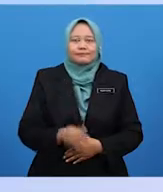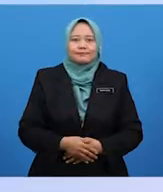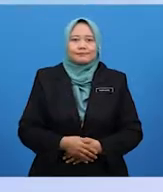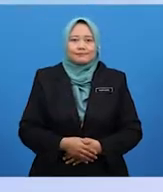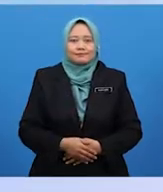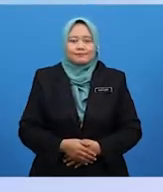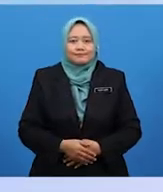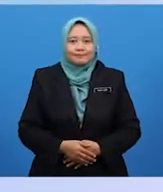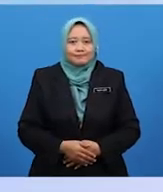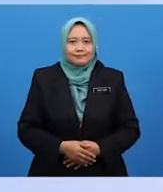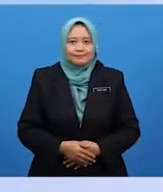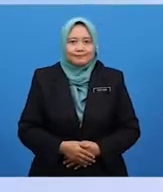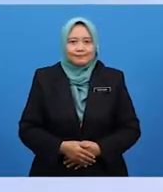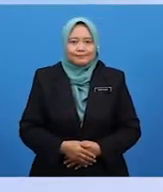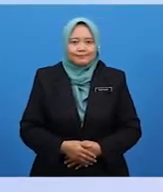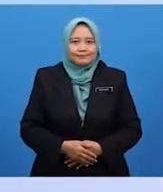seramik,